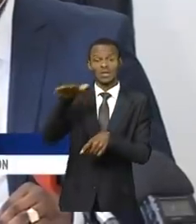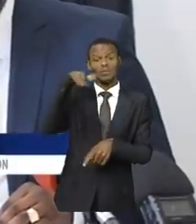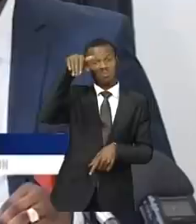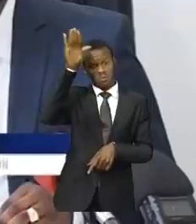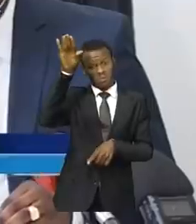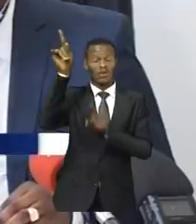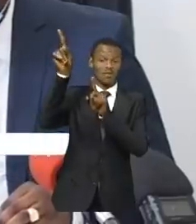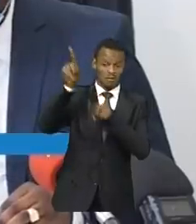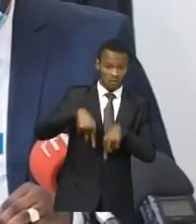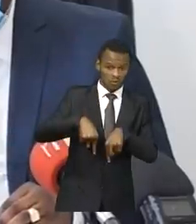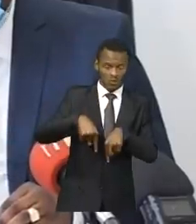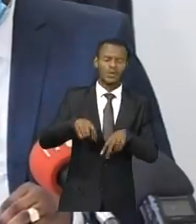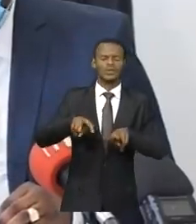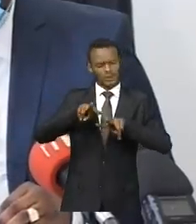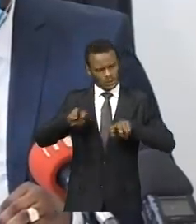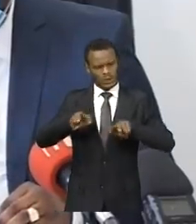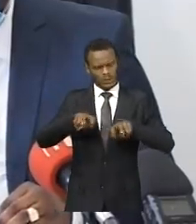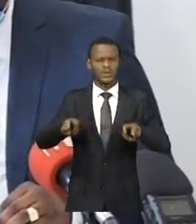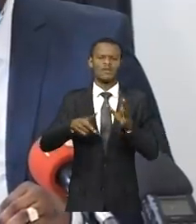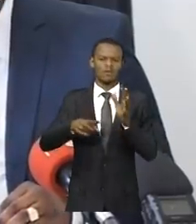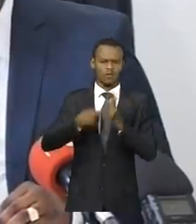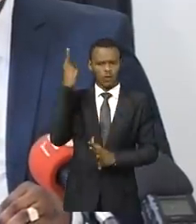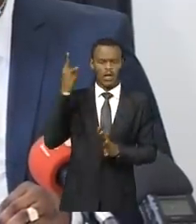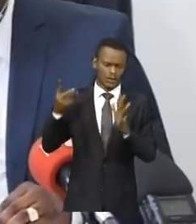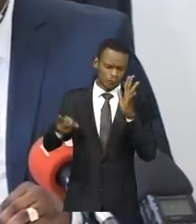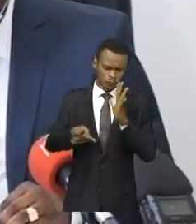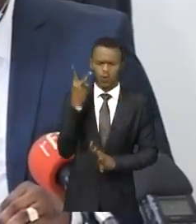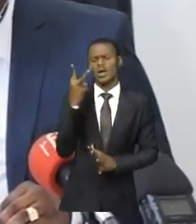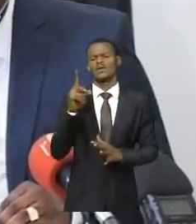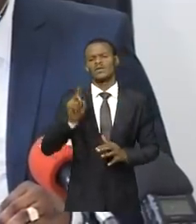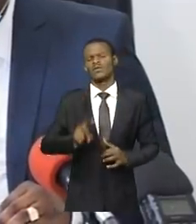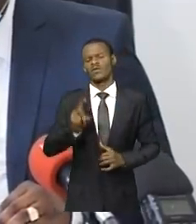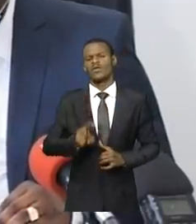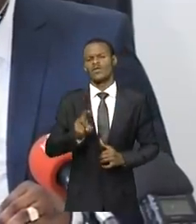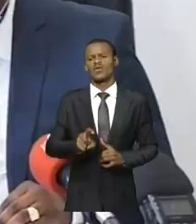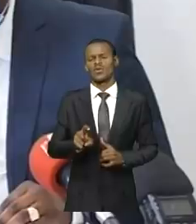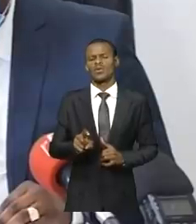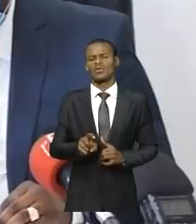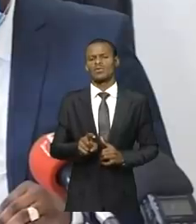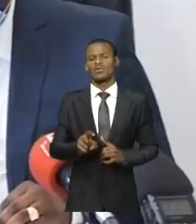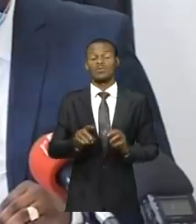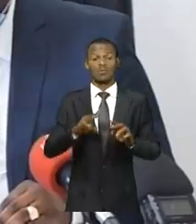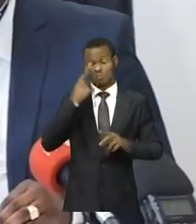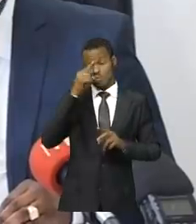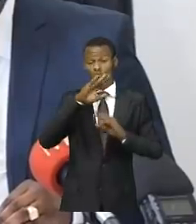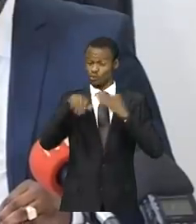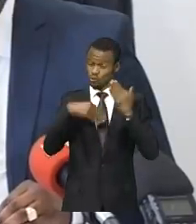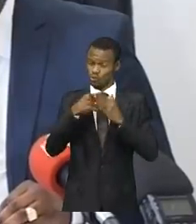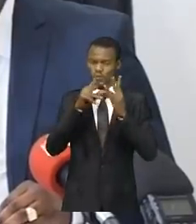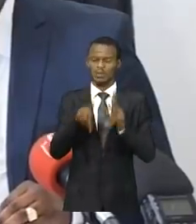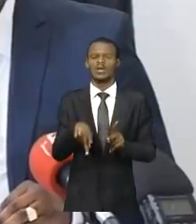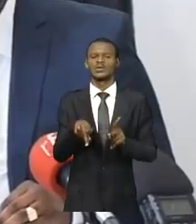tests obligatoires à l'arrivée et à l'intervalle d'une semaine à tout passager en provenance des pays à haut